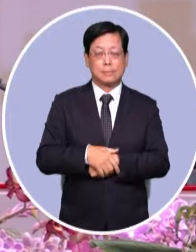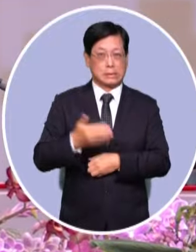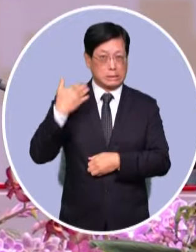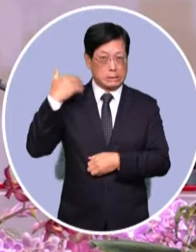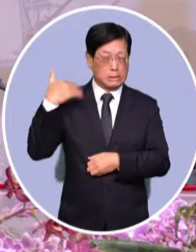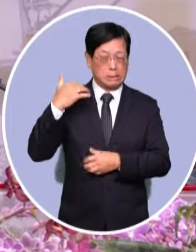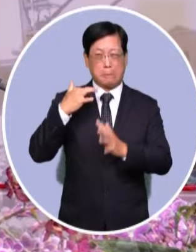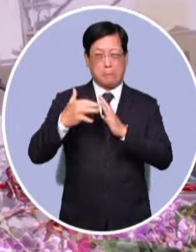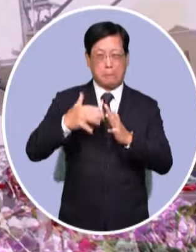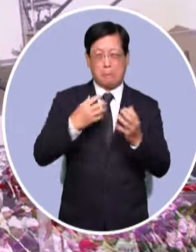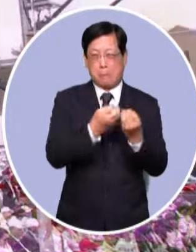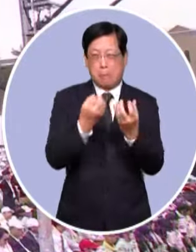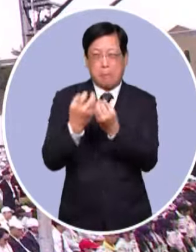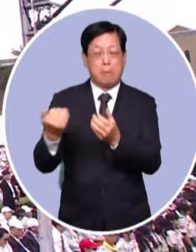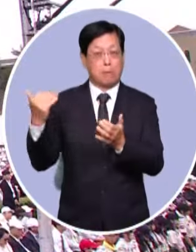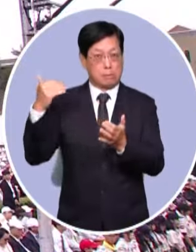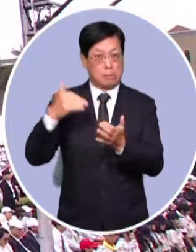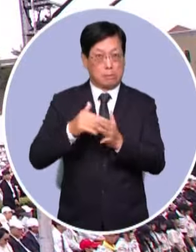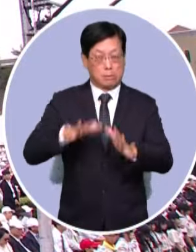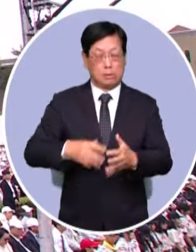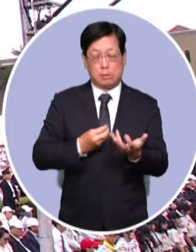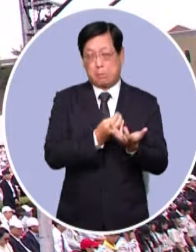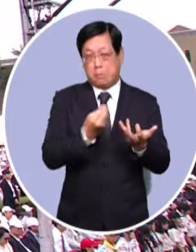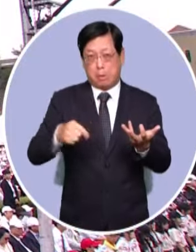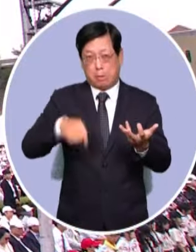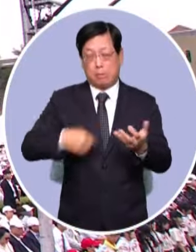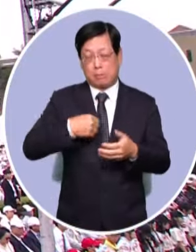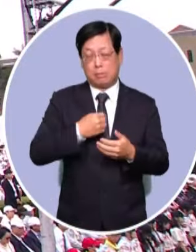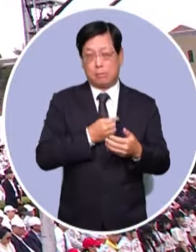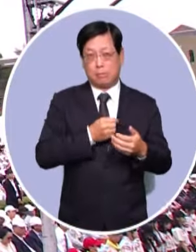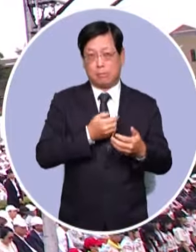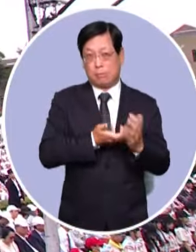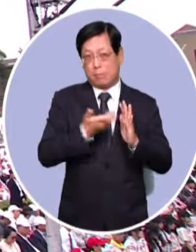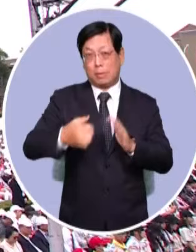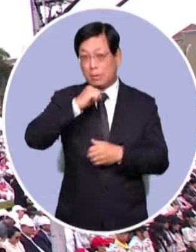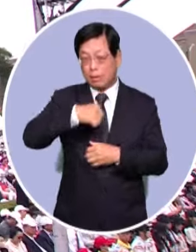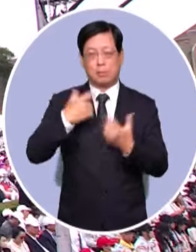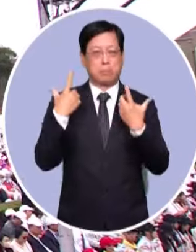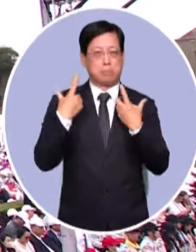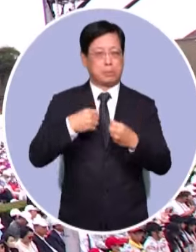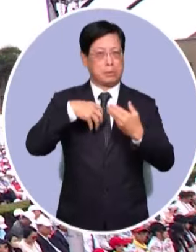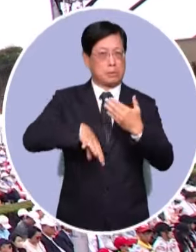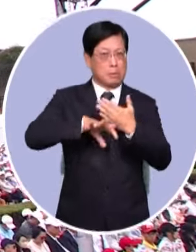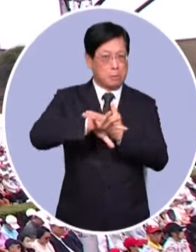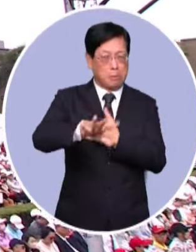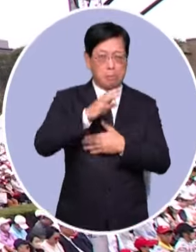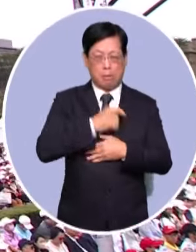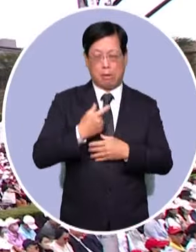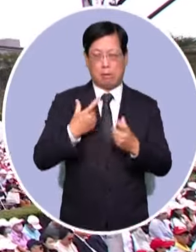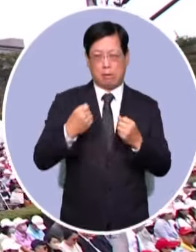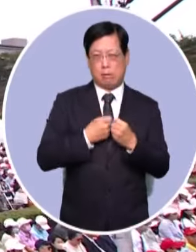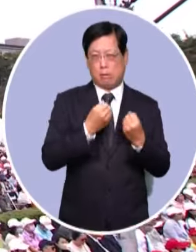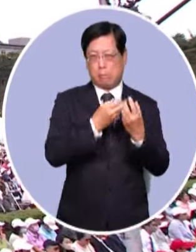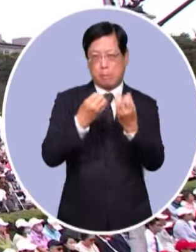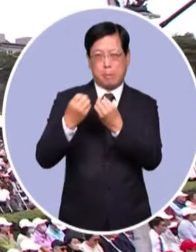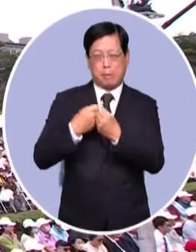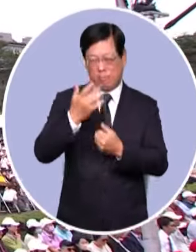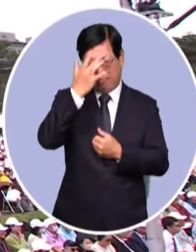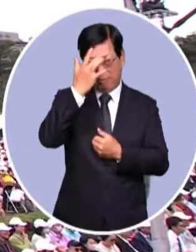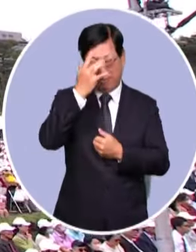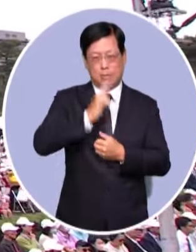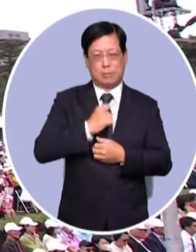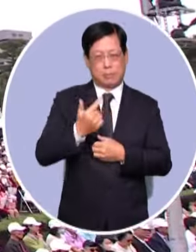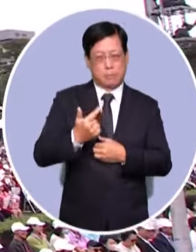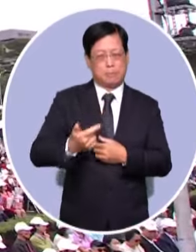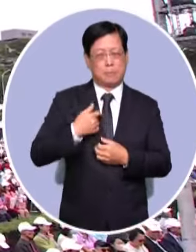连天到偏安台湾，都是在内忧外患下走过来的。我们人